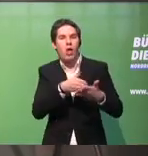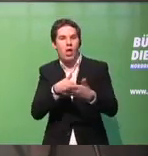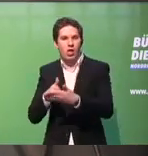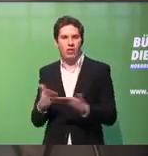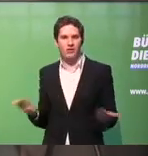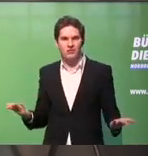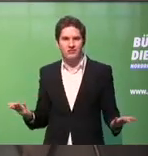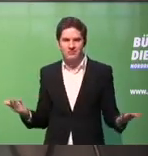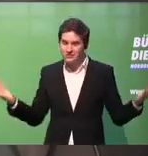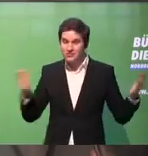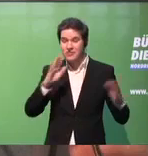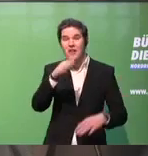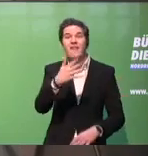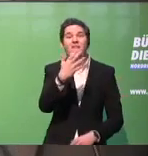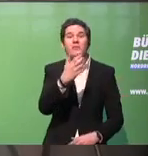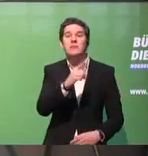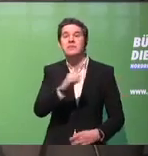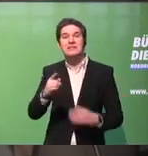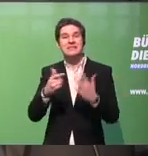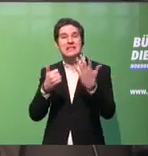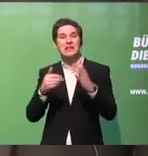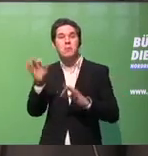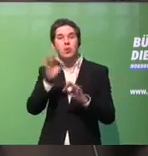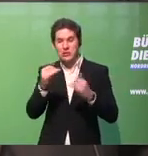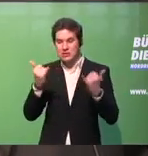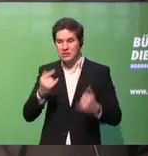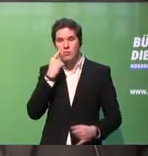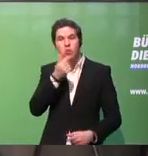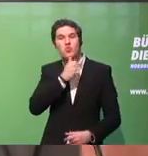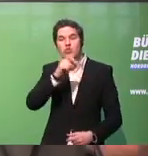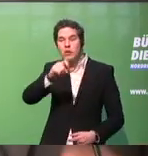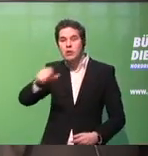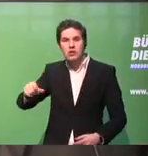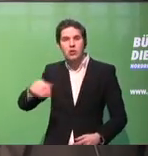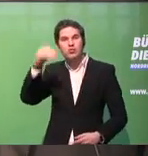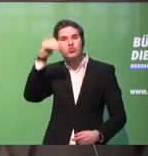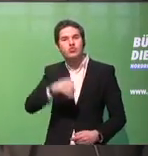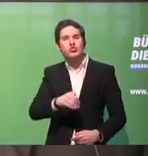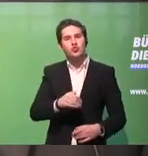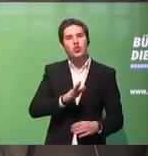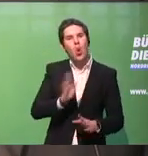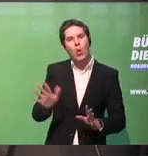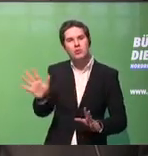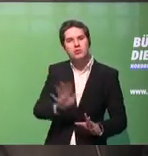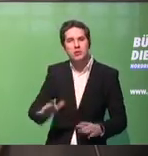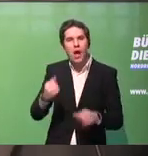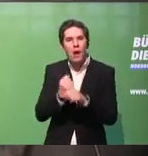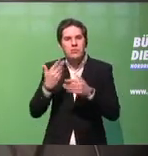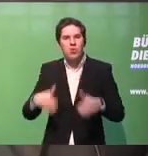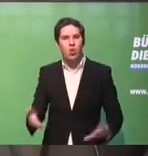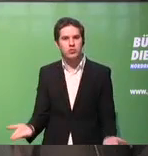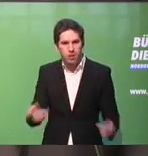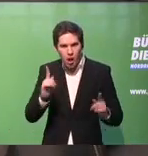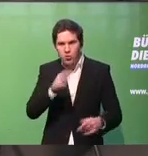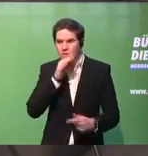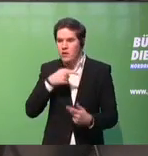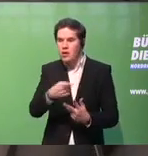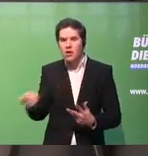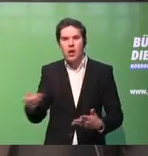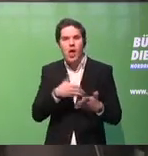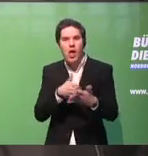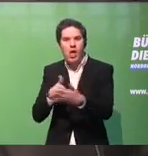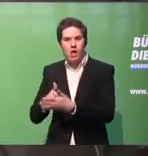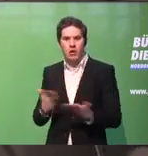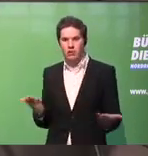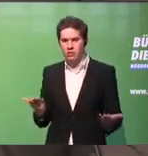die 50-60% arbeitslosen Jugendlichen in den südosteuropäischen Ländern, für die sind unsichtbare Grenzen da. Wie kann